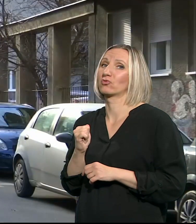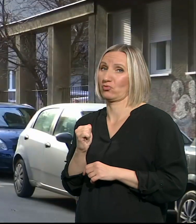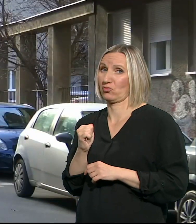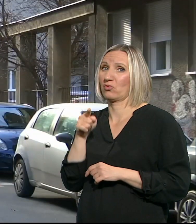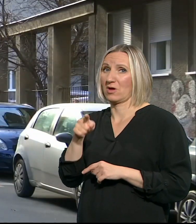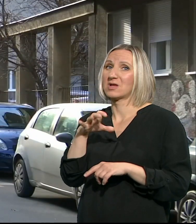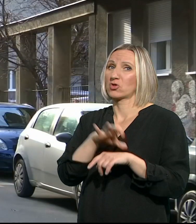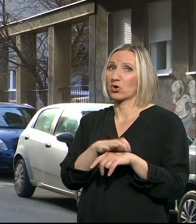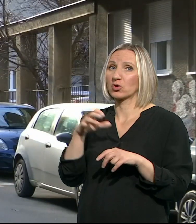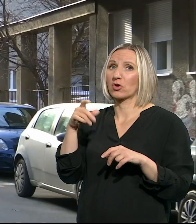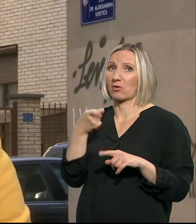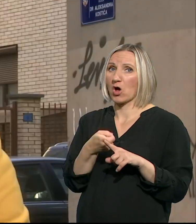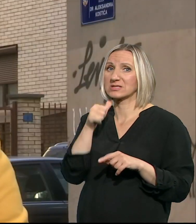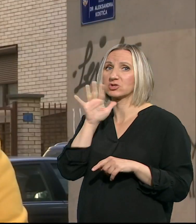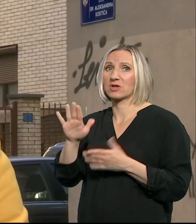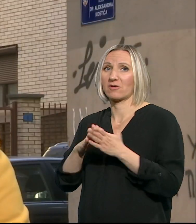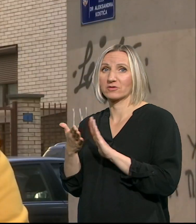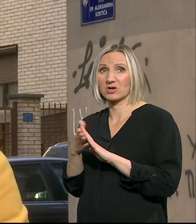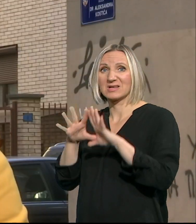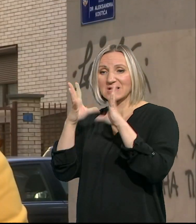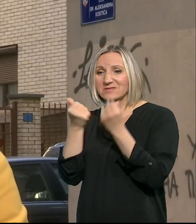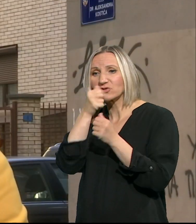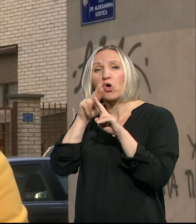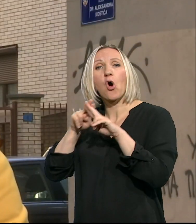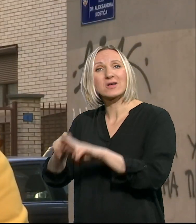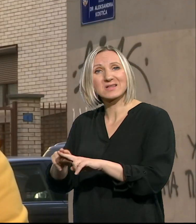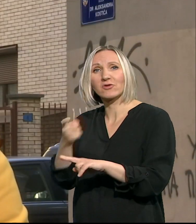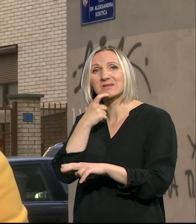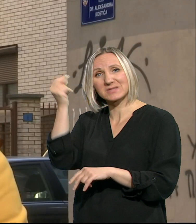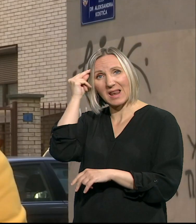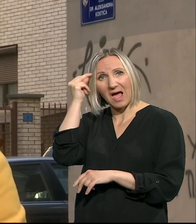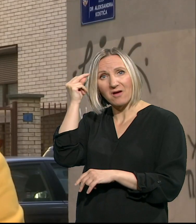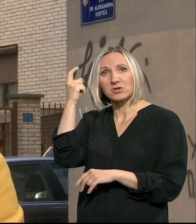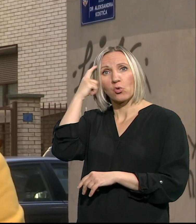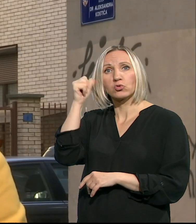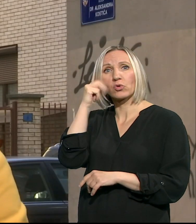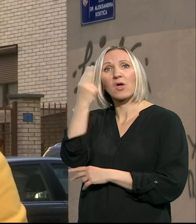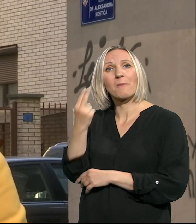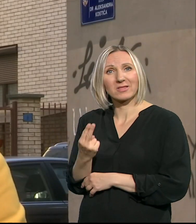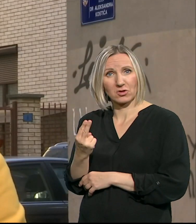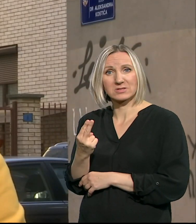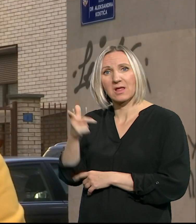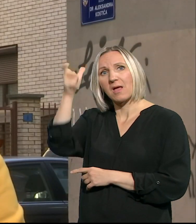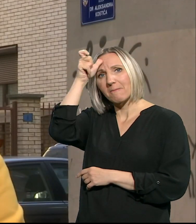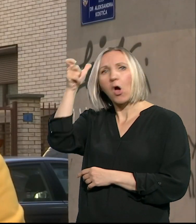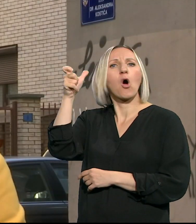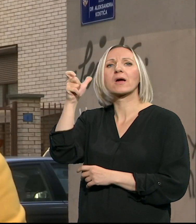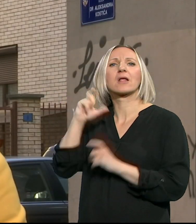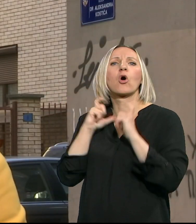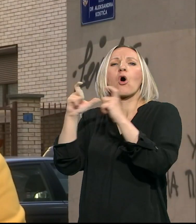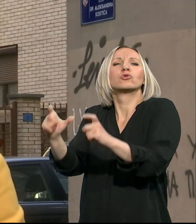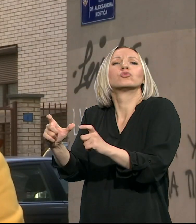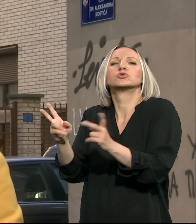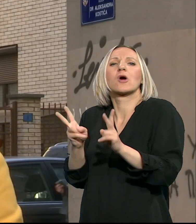Kostiću i njegovoj supruzi. Za sve tragove koje je ostavio u srpskoj nauci, kulturi, ali i umetnosti, Beograd se doktoru Aleksandru